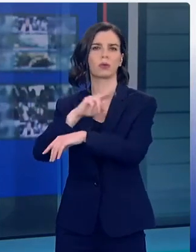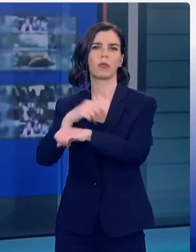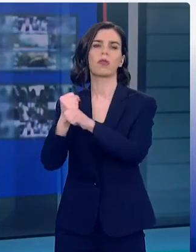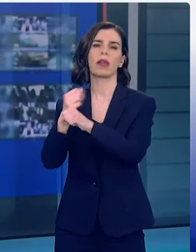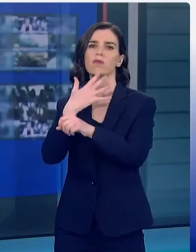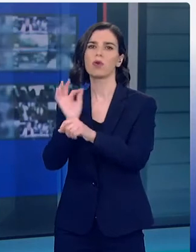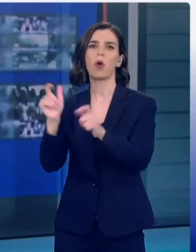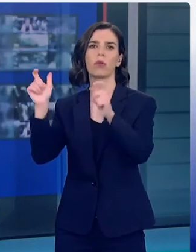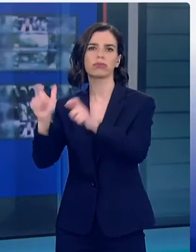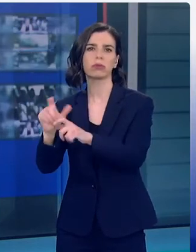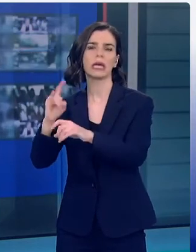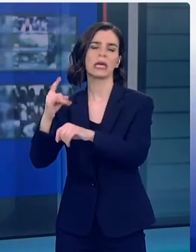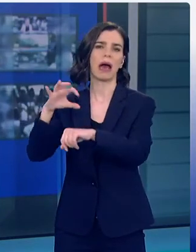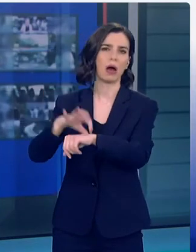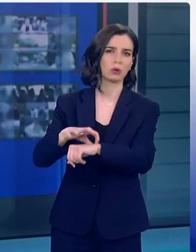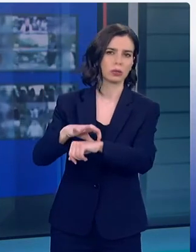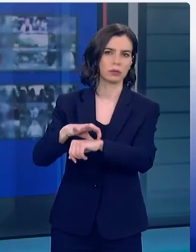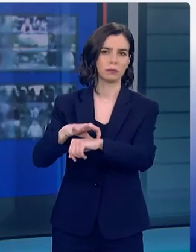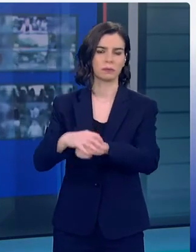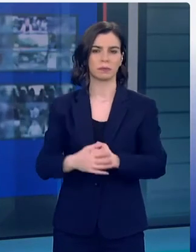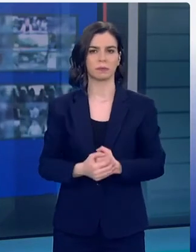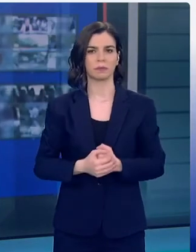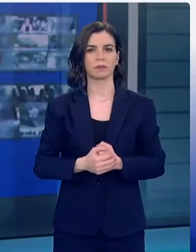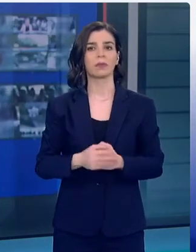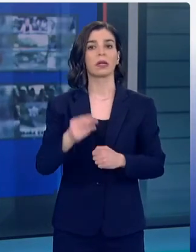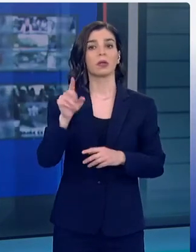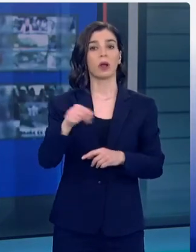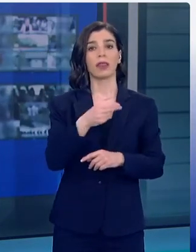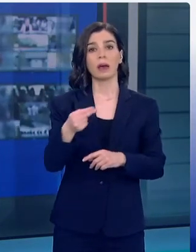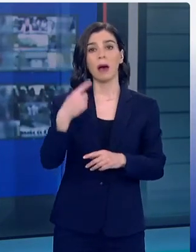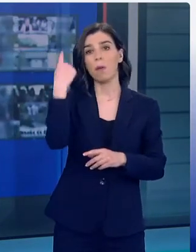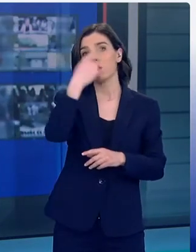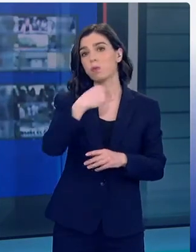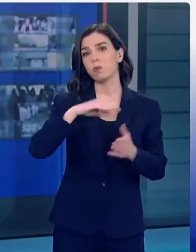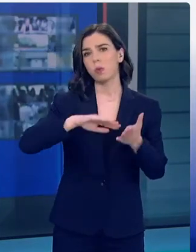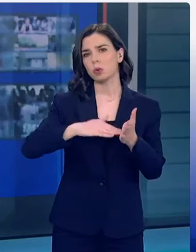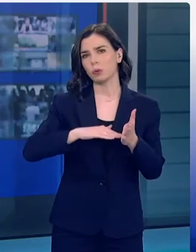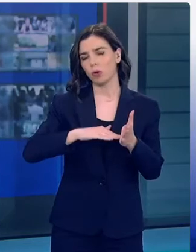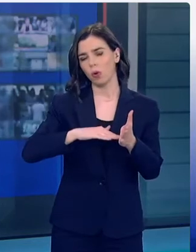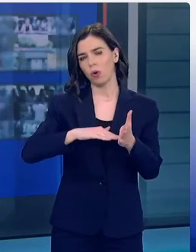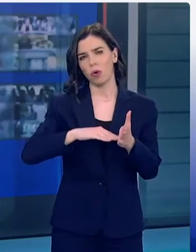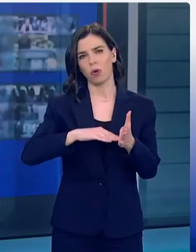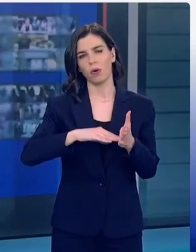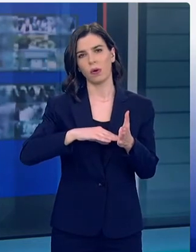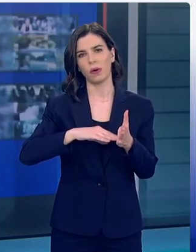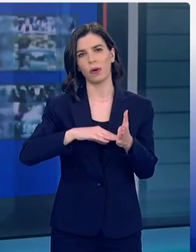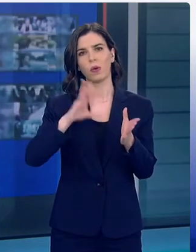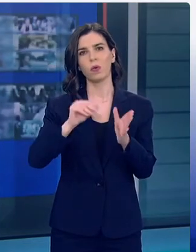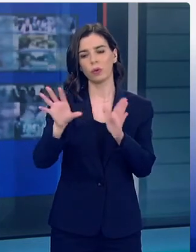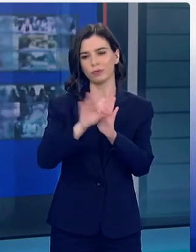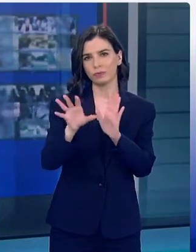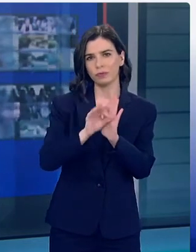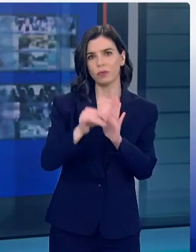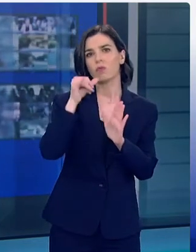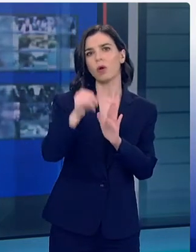του γεγονότος ότι έχουν νοσήσει ή βρίσκεται σε καραντίνα. Σε ό,τι αφορά το προσωπικό για τις προσλήψεις,